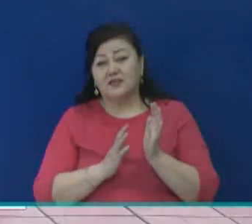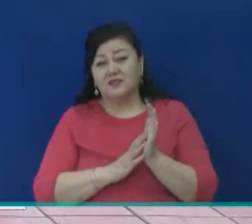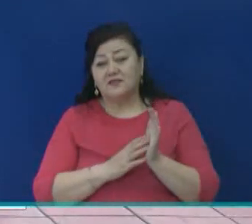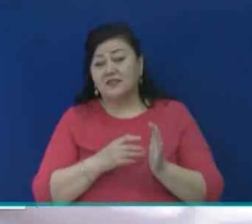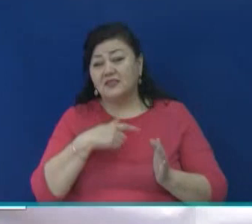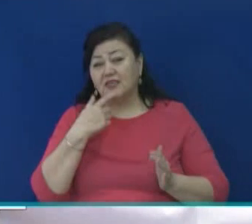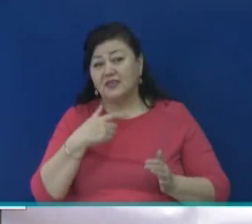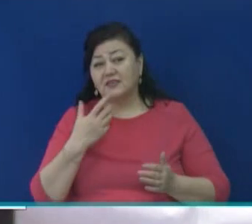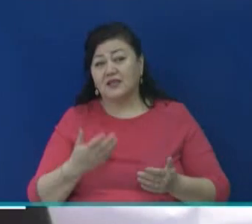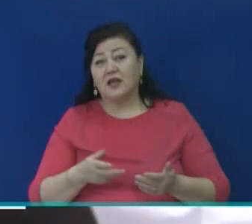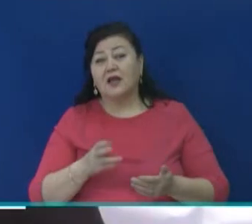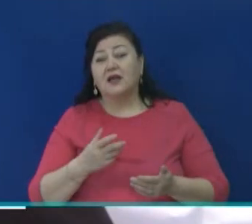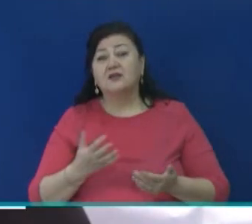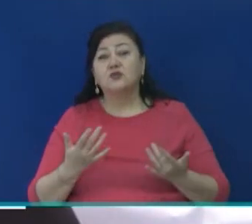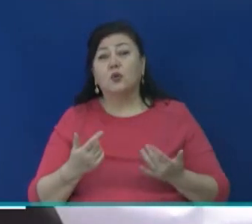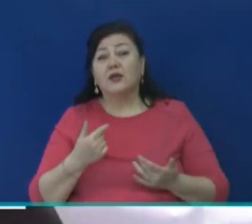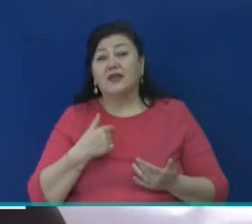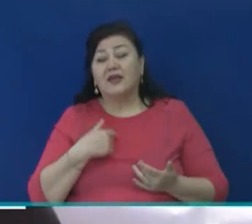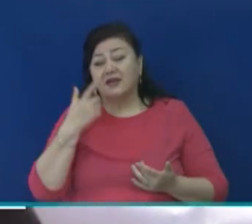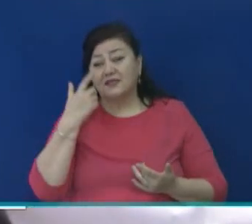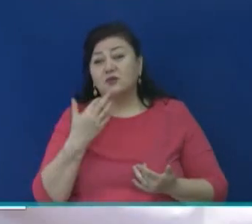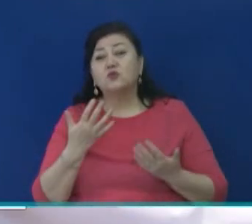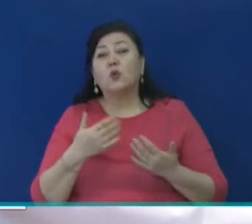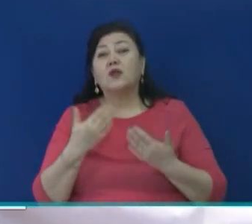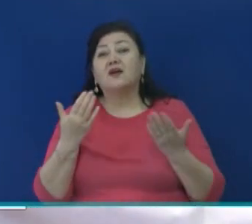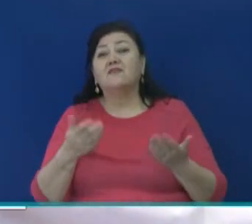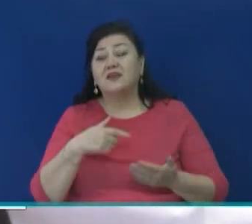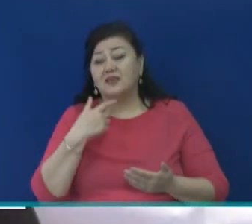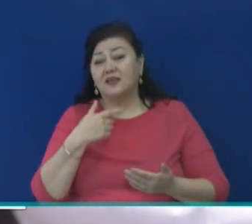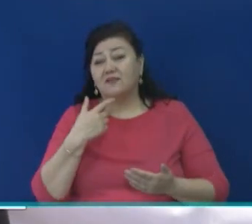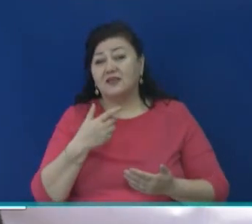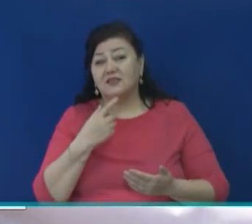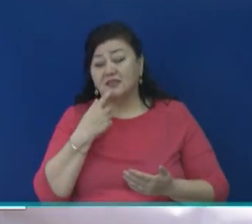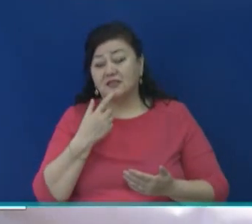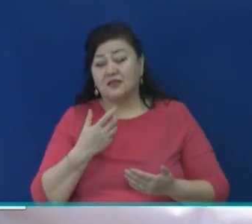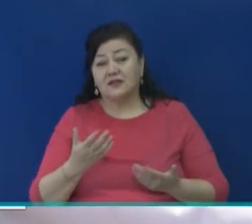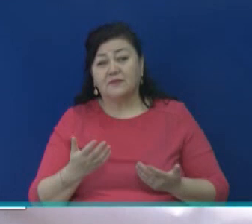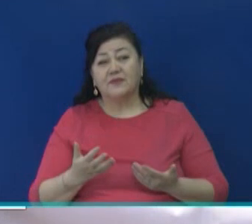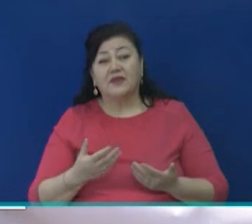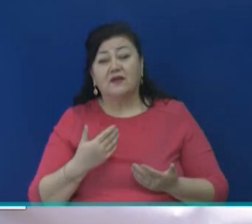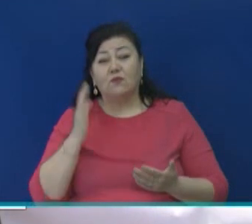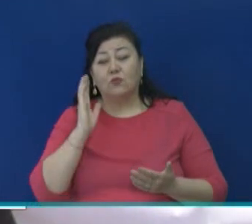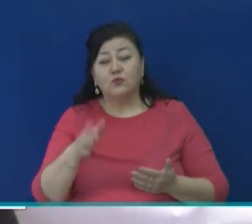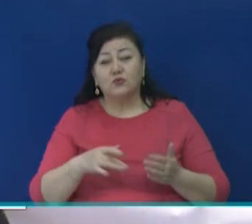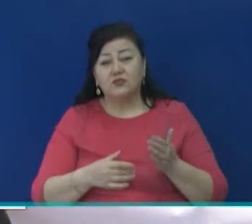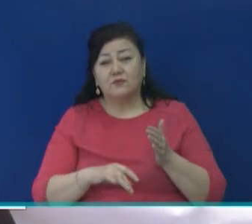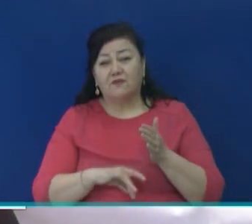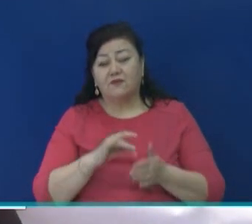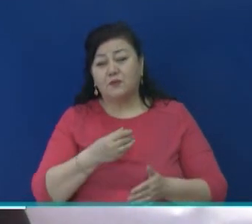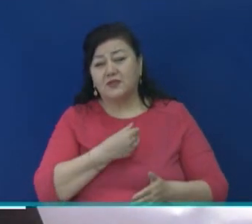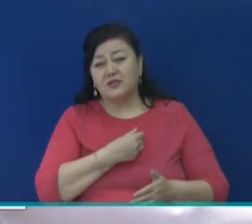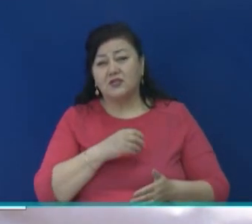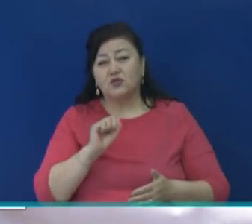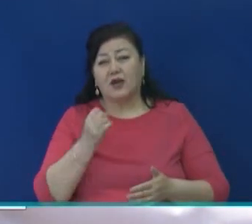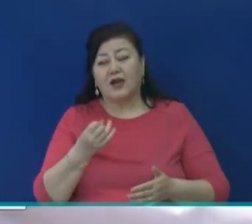языков вы знаете В будущем я хочу выбрать профессию it-специалиста и на сегодняшнем дне